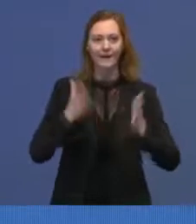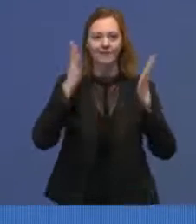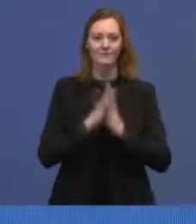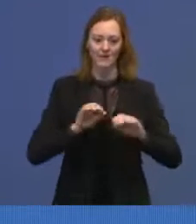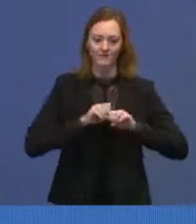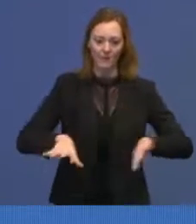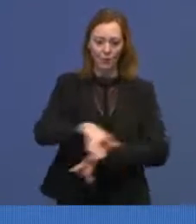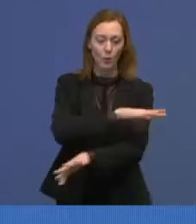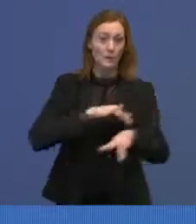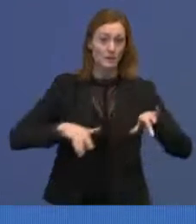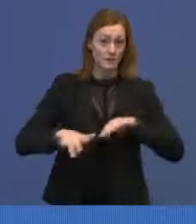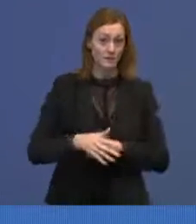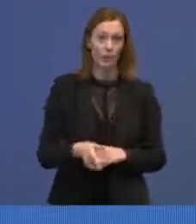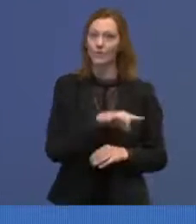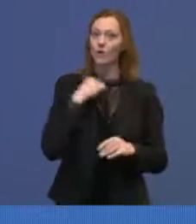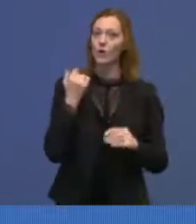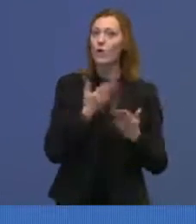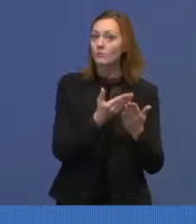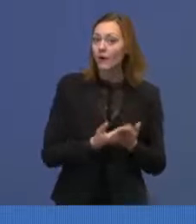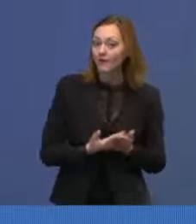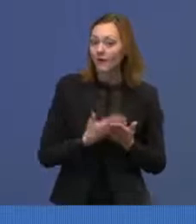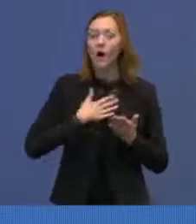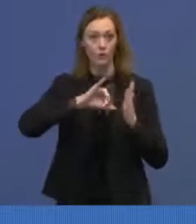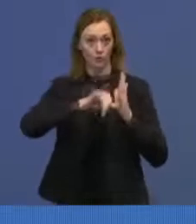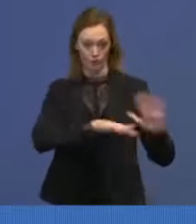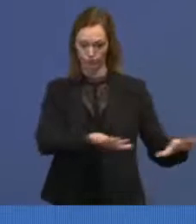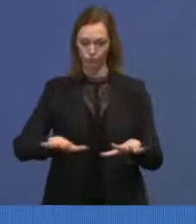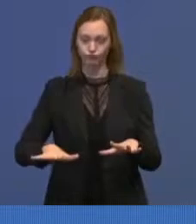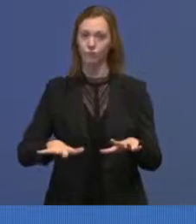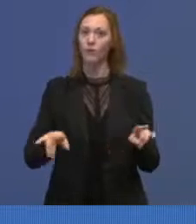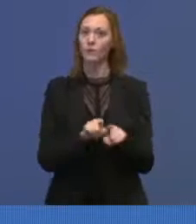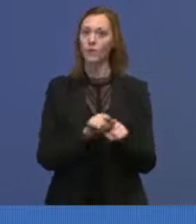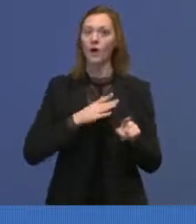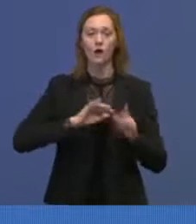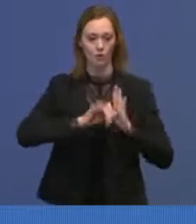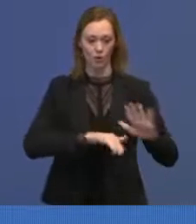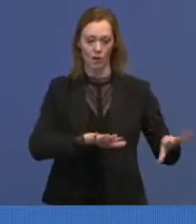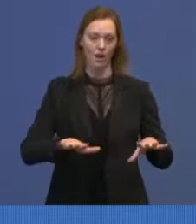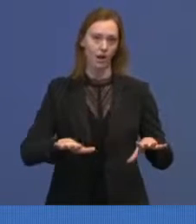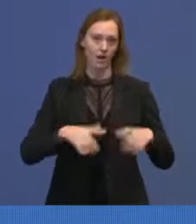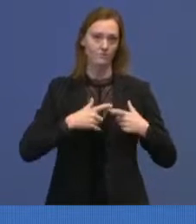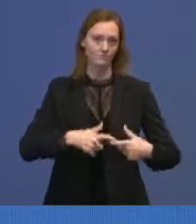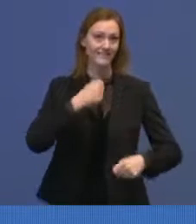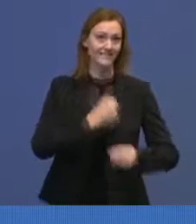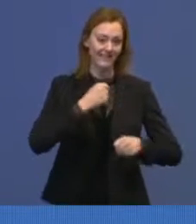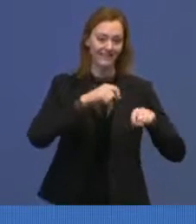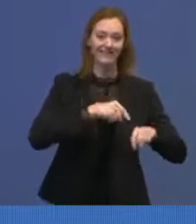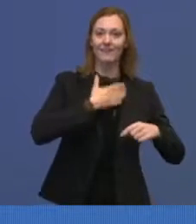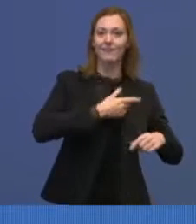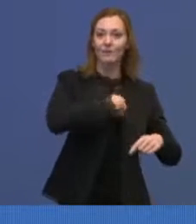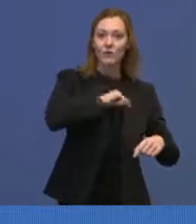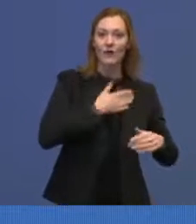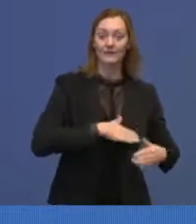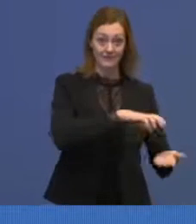fayruska. shaqadayadu waa xakamaynta si loo ilaaliyo adeegyada caafimaadka iyo si